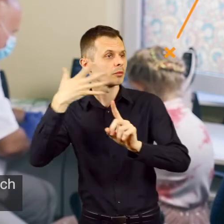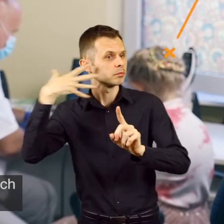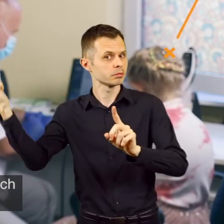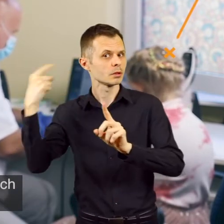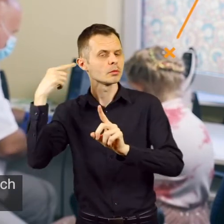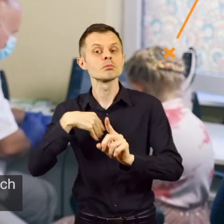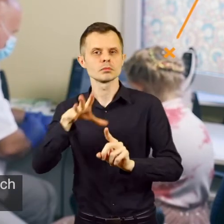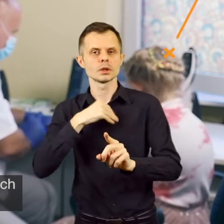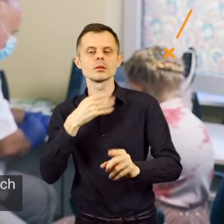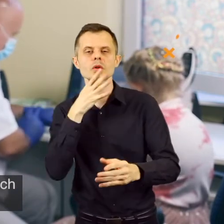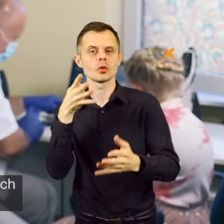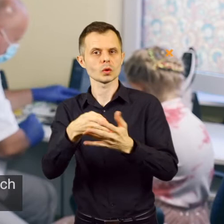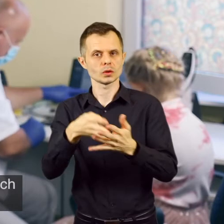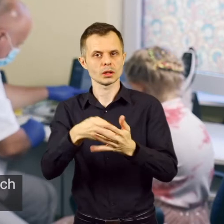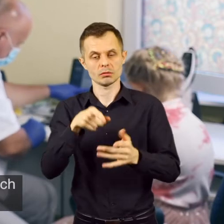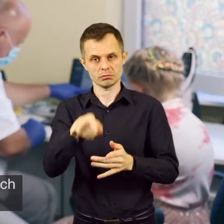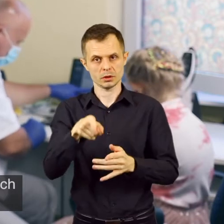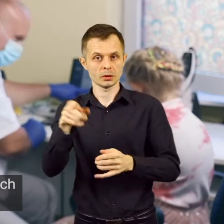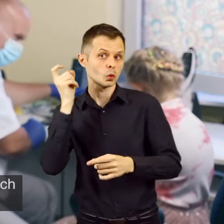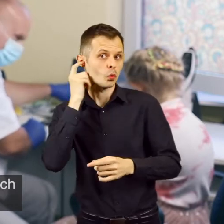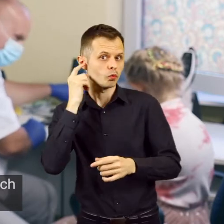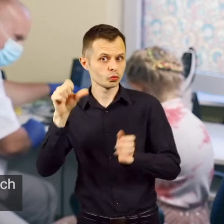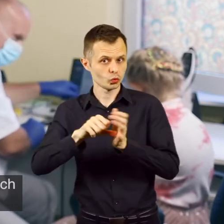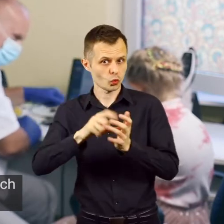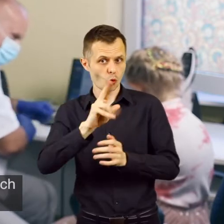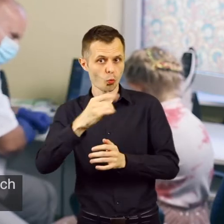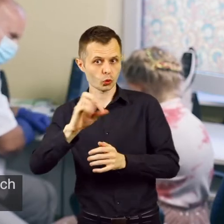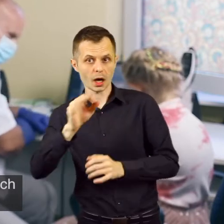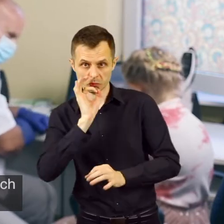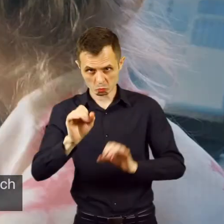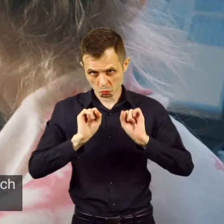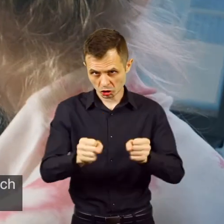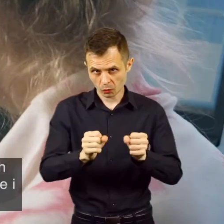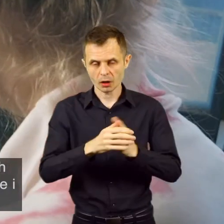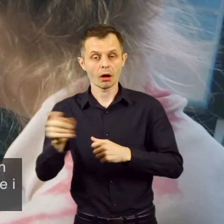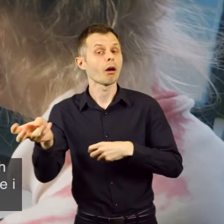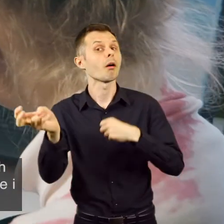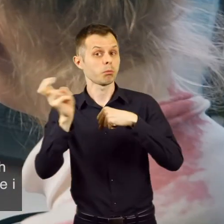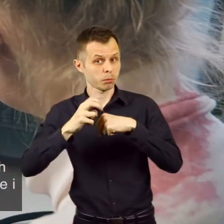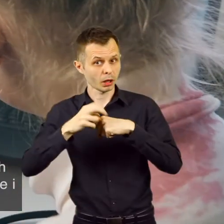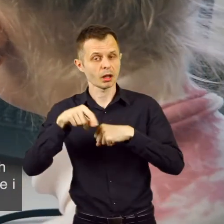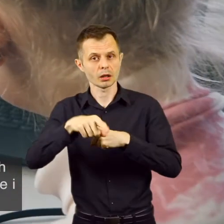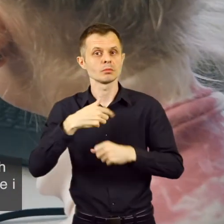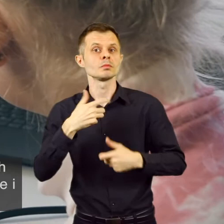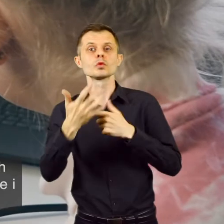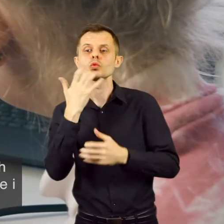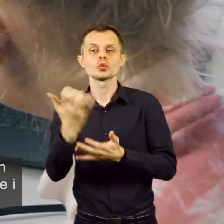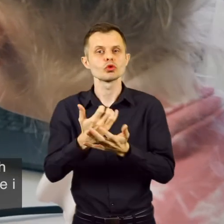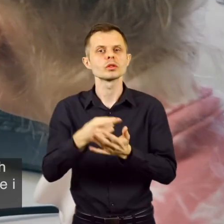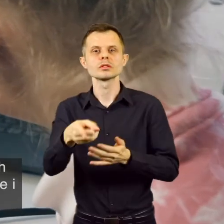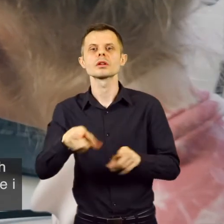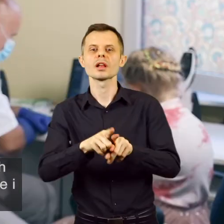odbita z komórek słuchowych zewnętrznych, możemy sprawdzić, czy są one sprawnie działające. Badanie otoemisji